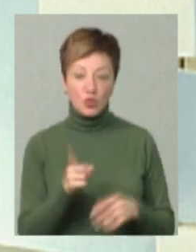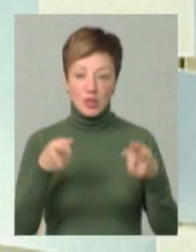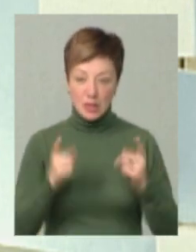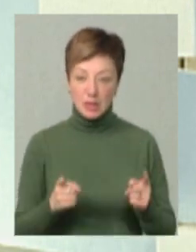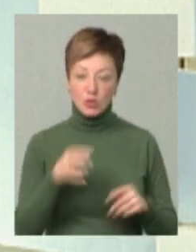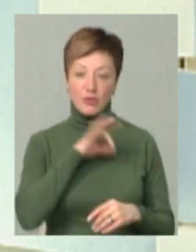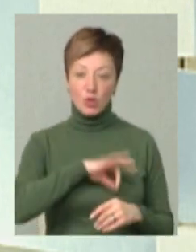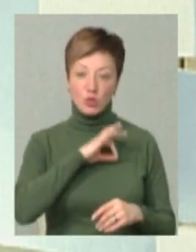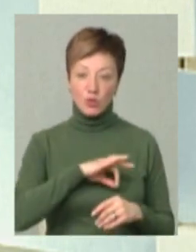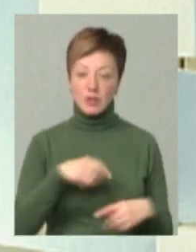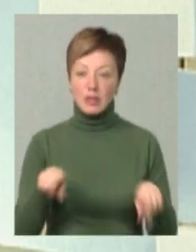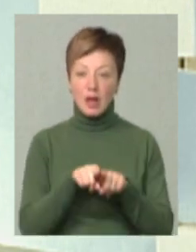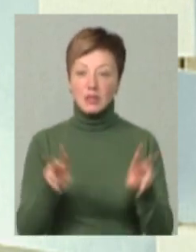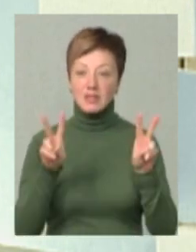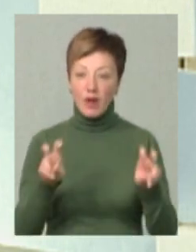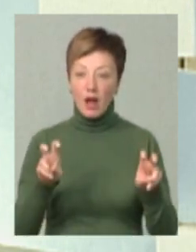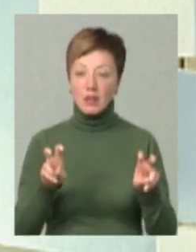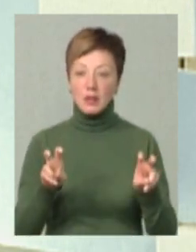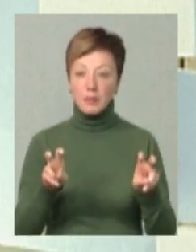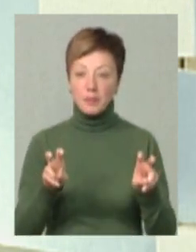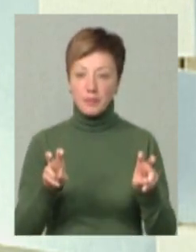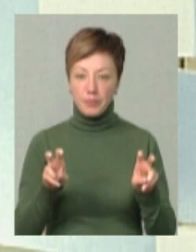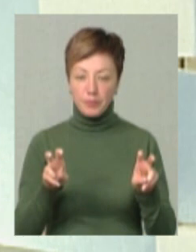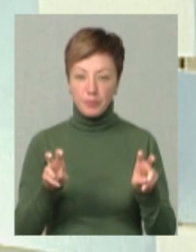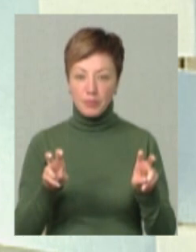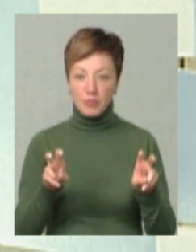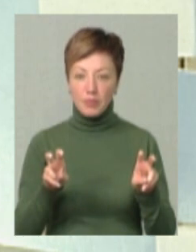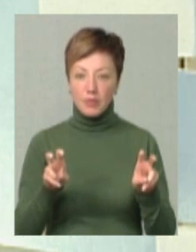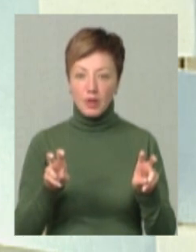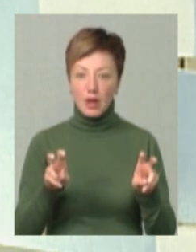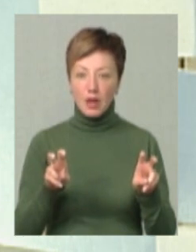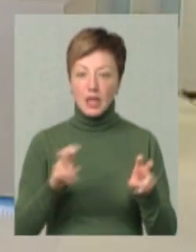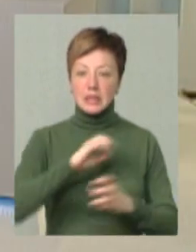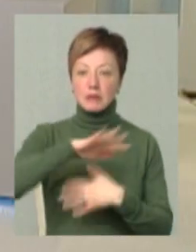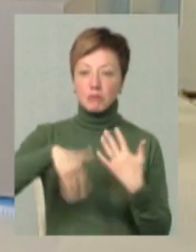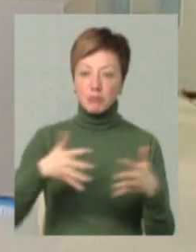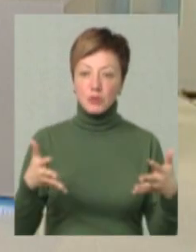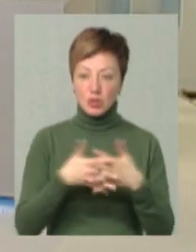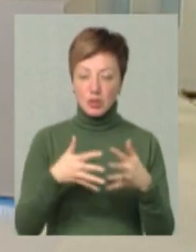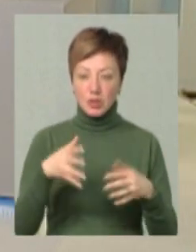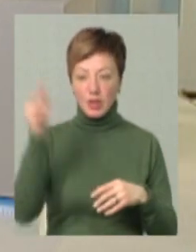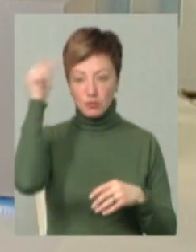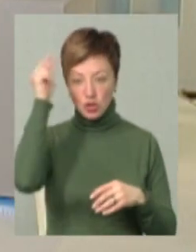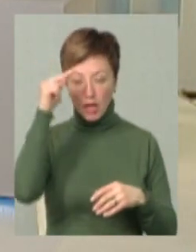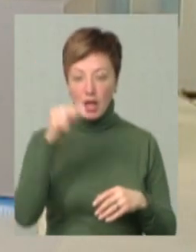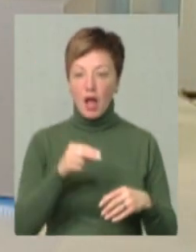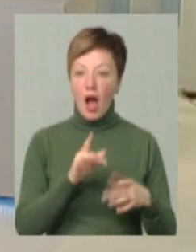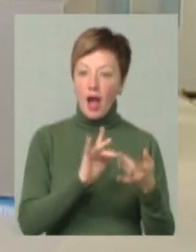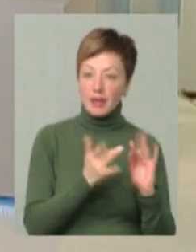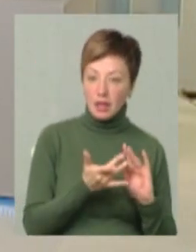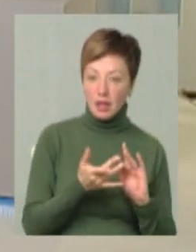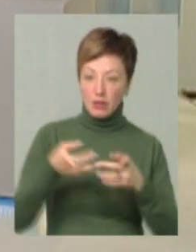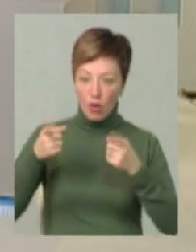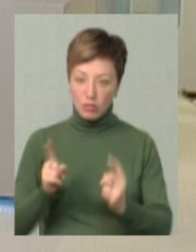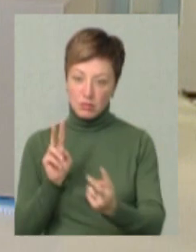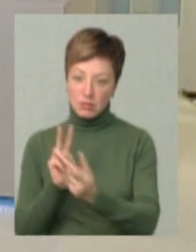дійсно використовується так зване «blended learning». Тобто і офлайн, і онлайн компоненти.